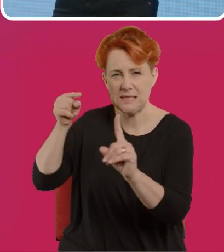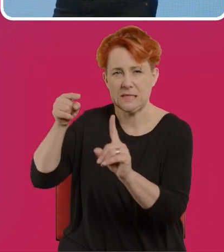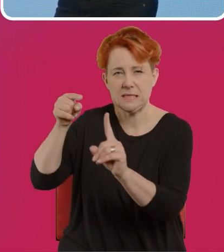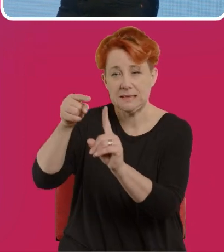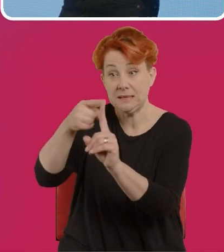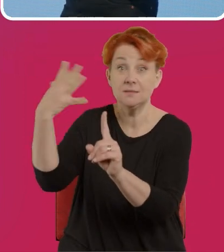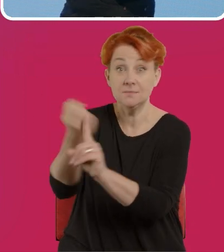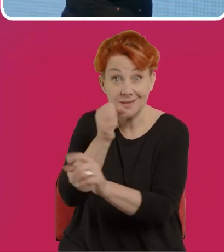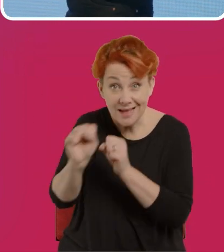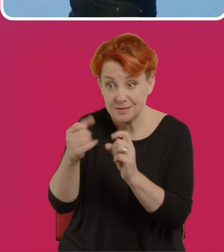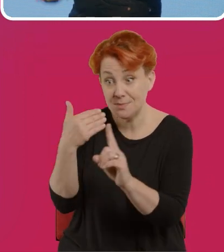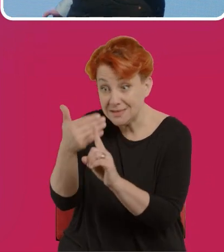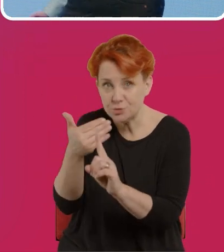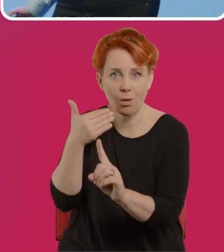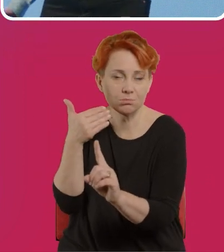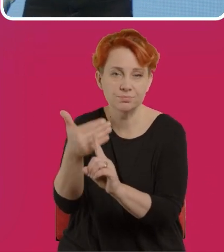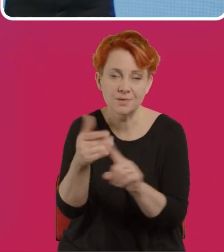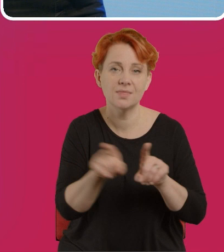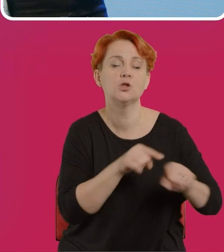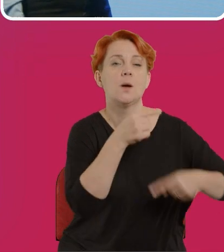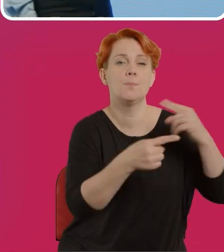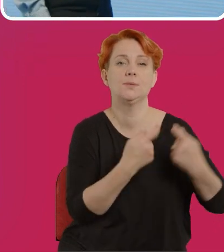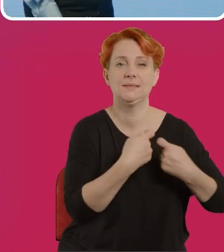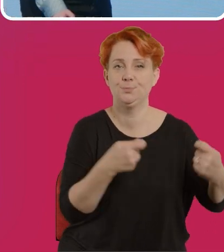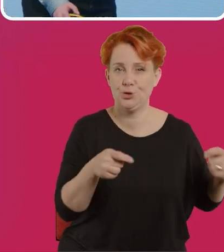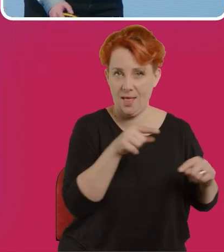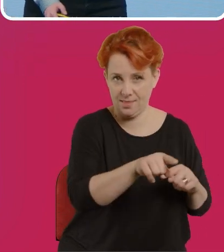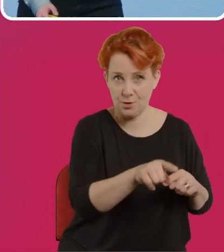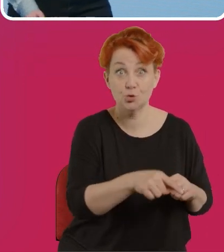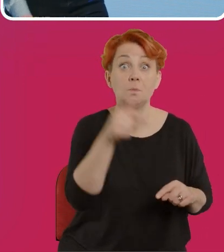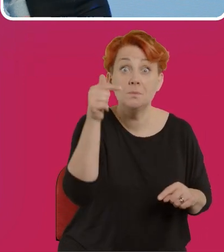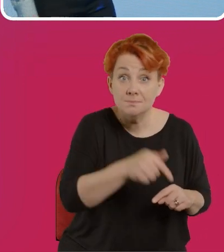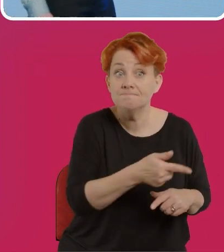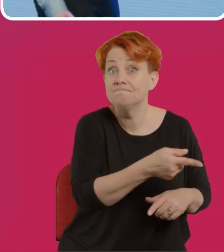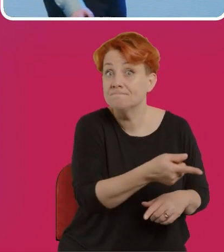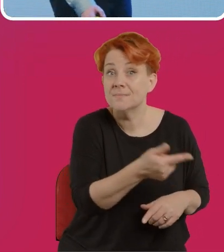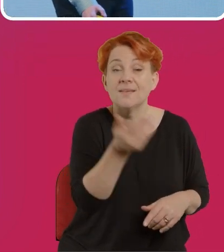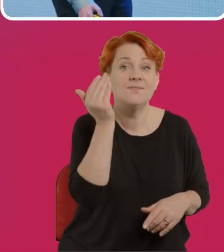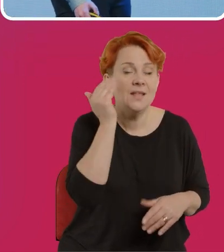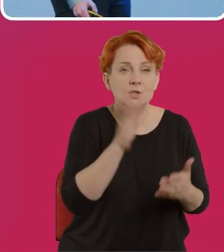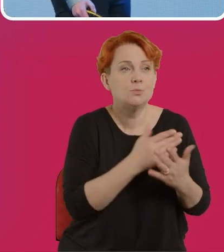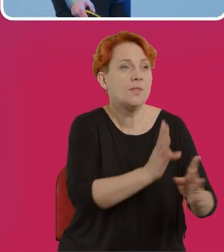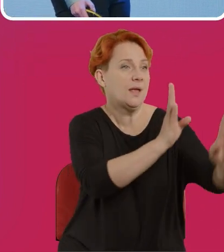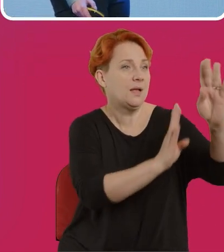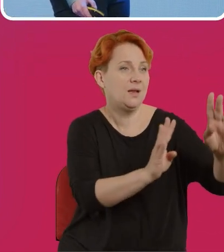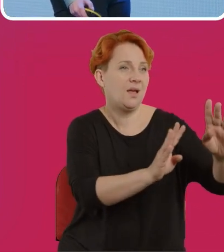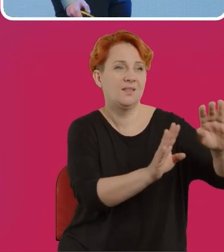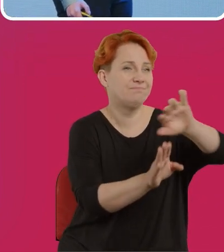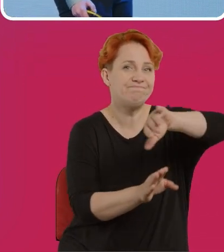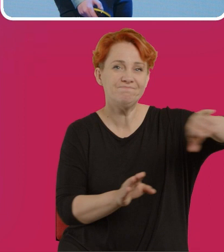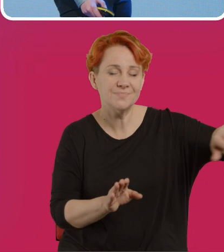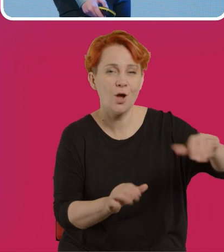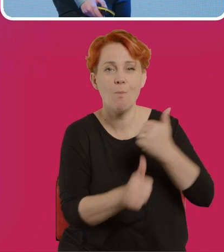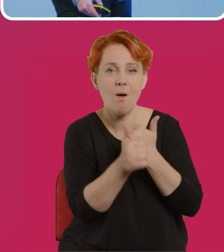czy nie jesteśmy blisko. Natomiast tutaj jest proces sprzedaży i właśnie o nim mówię, że musimy wiedzieć, czy na przykład klient nam odpada w momencie